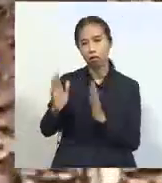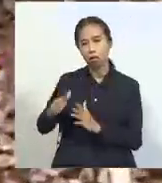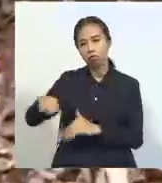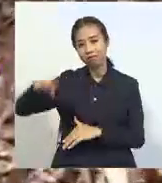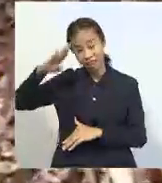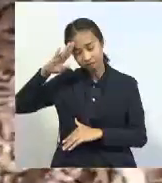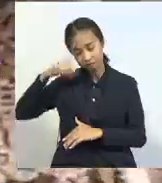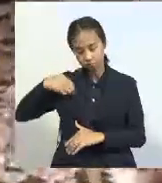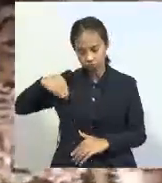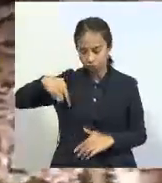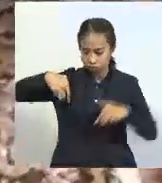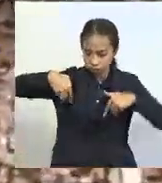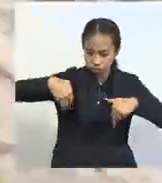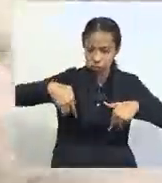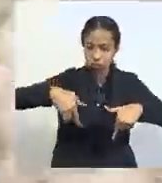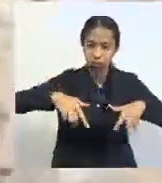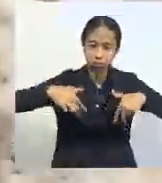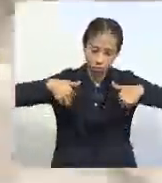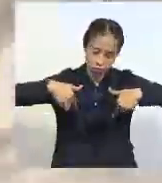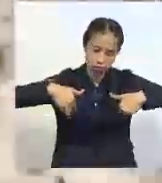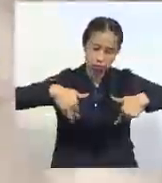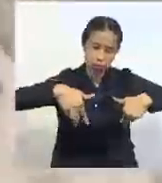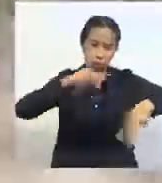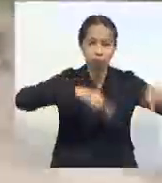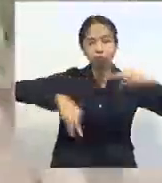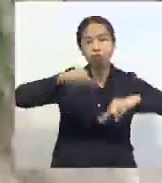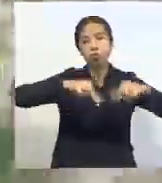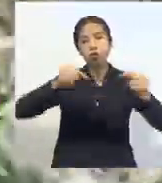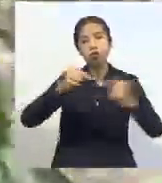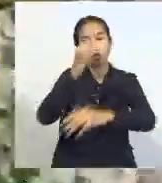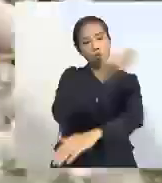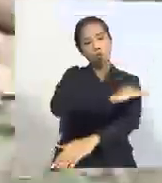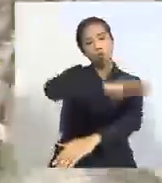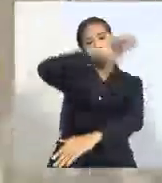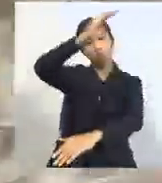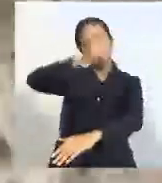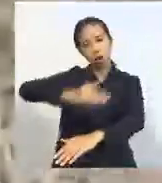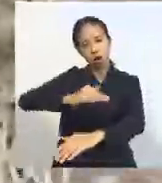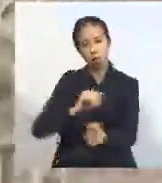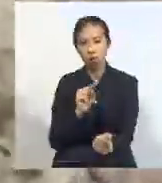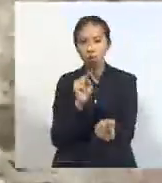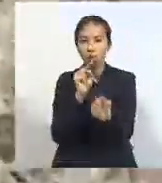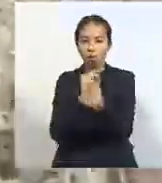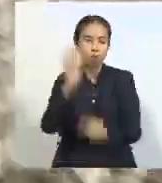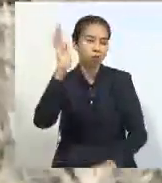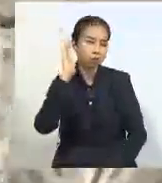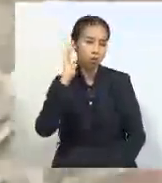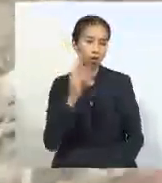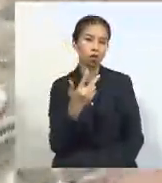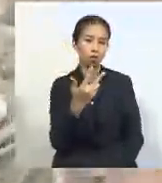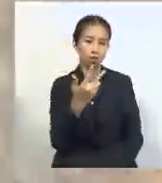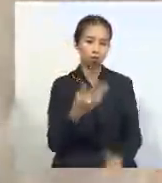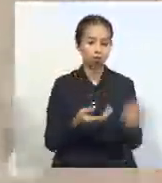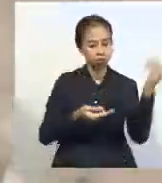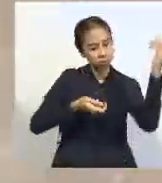ำลังเดินเท้าเข้าไปตรวจสอบบนภูเขาสูงค่ะบริเวณบ้านทับยางนะคะก็เลยไปพบเป็นชาย3คนกำลังตั